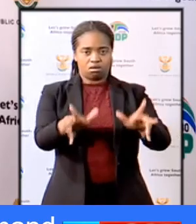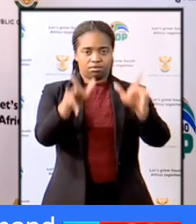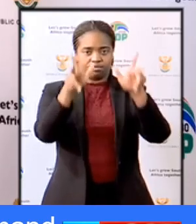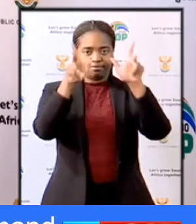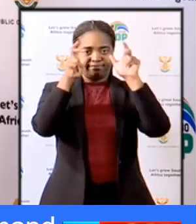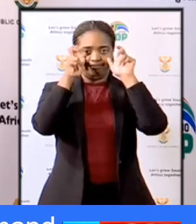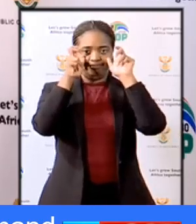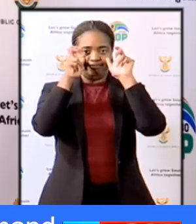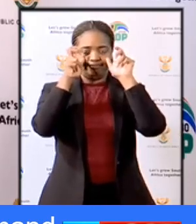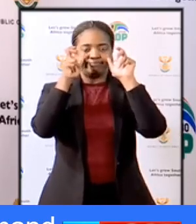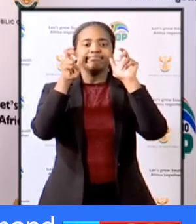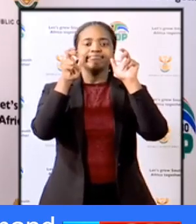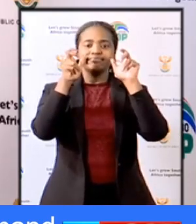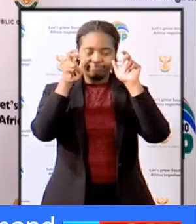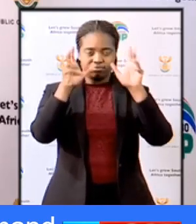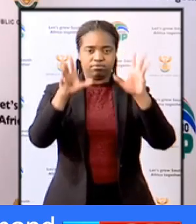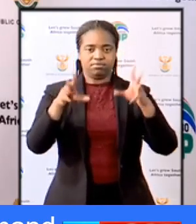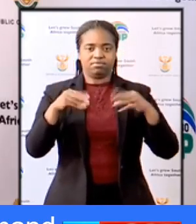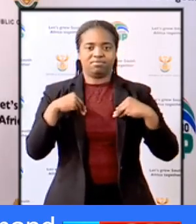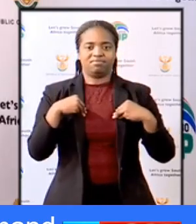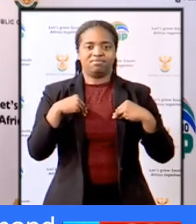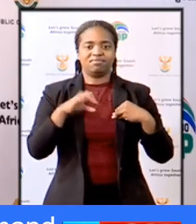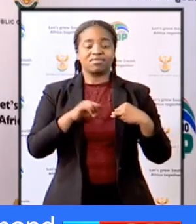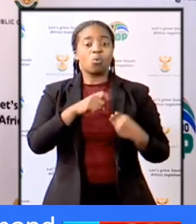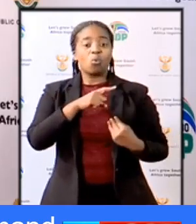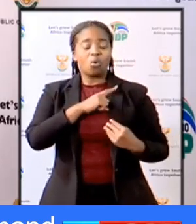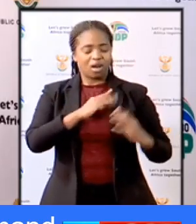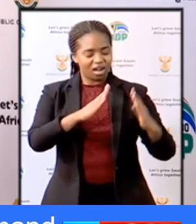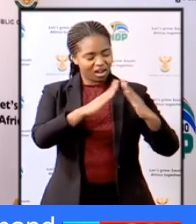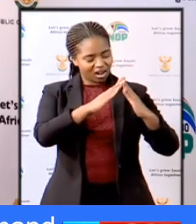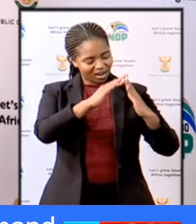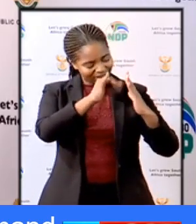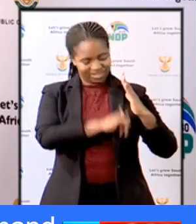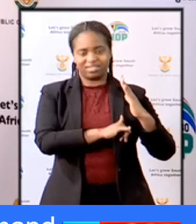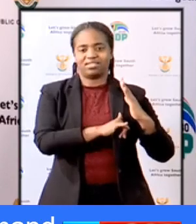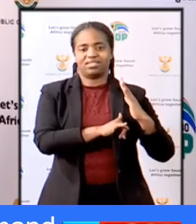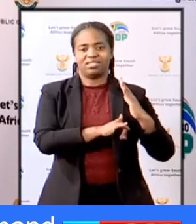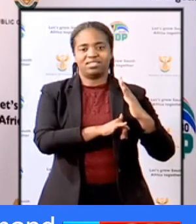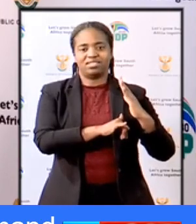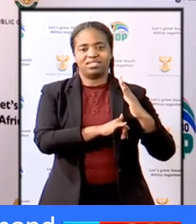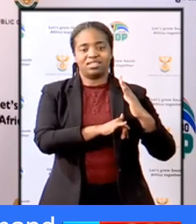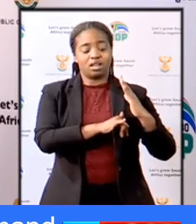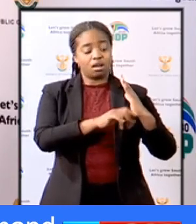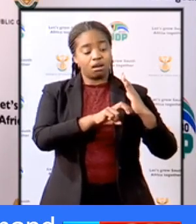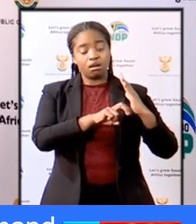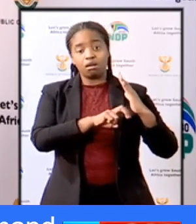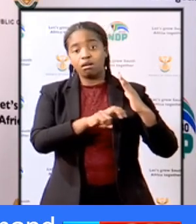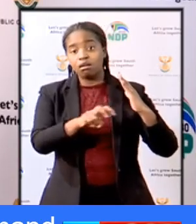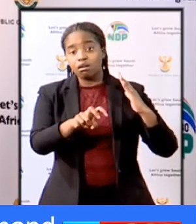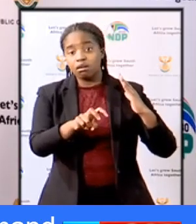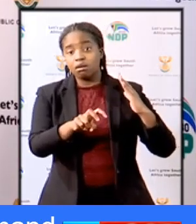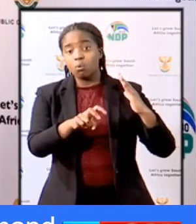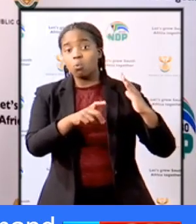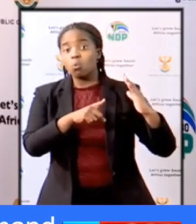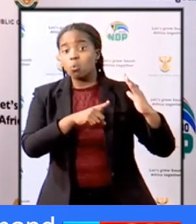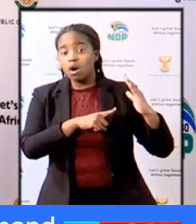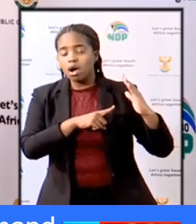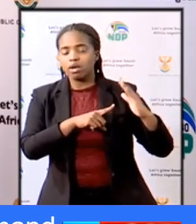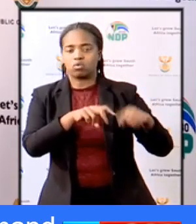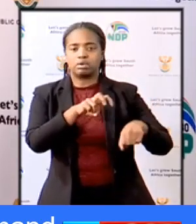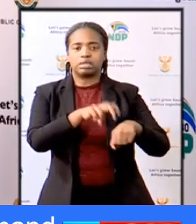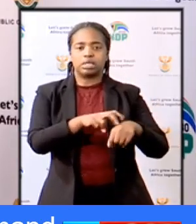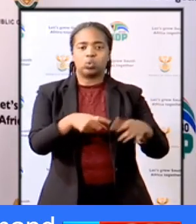umyalezo ukuthi kufuneka bahlale emakhaya baphume kuphela ngoba beyokwenza